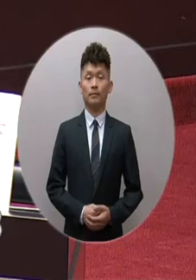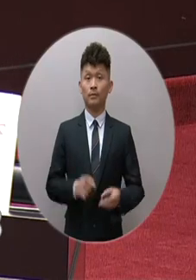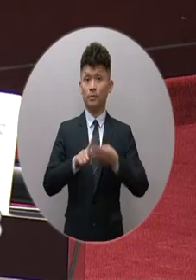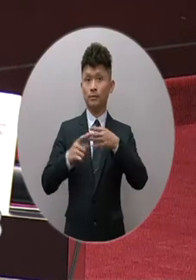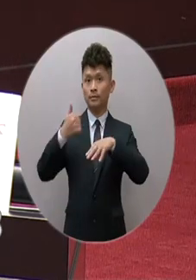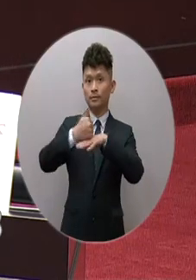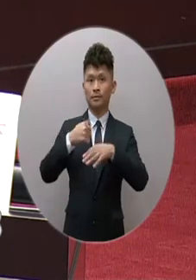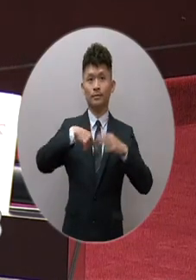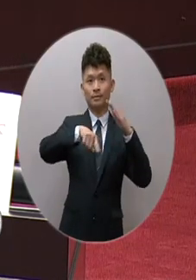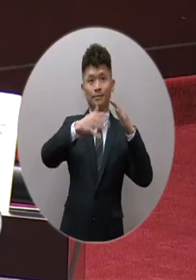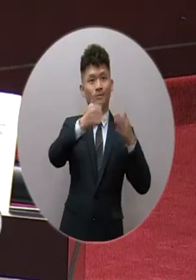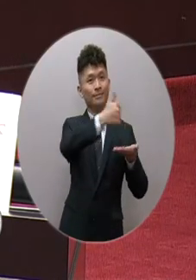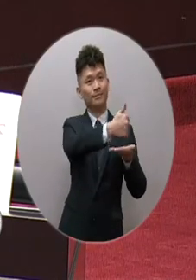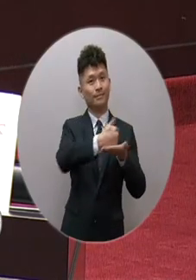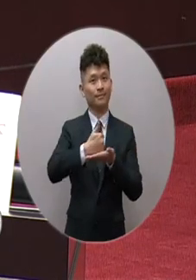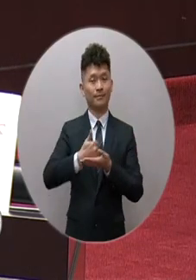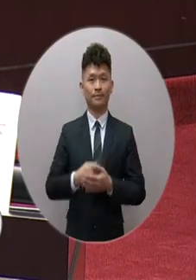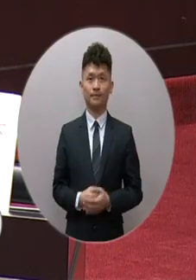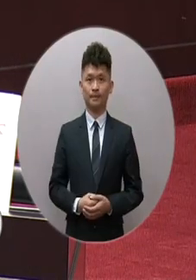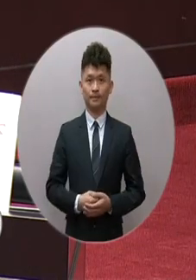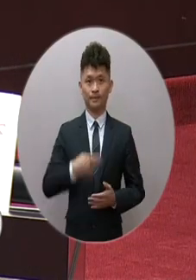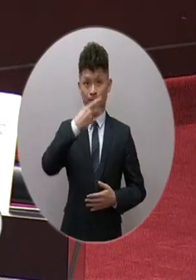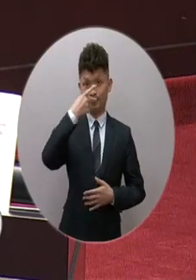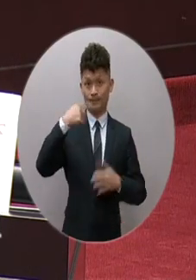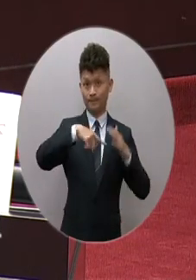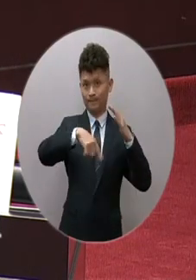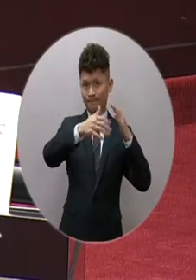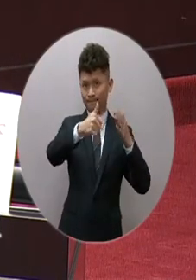主席，请院长，谢谢。 赖院长，